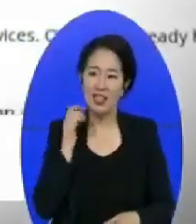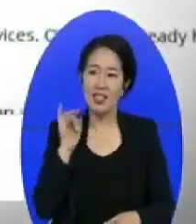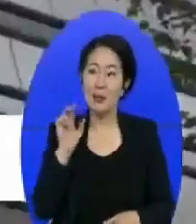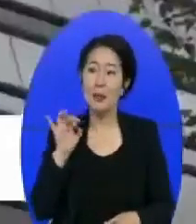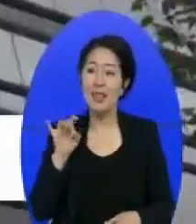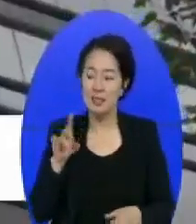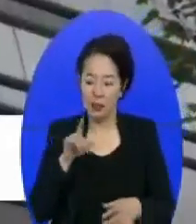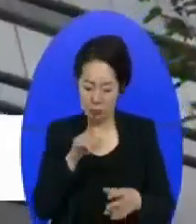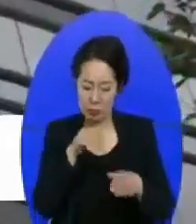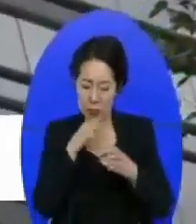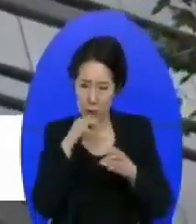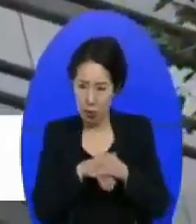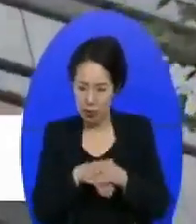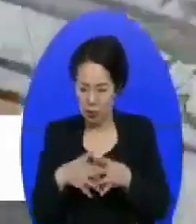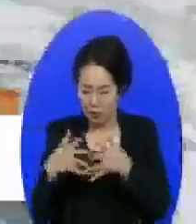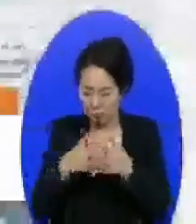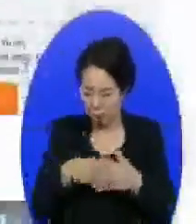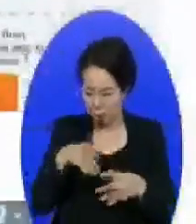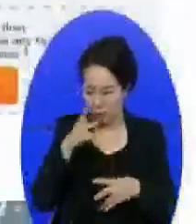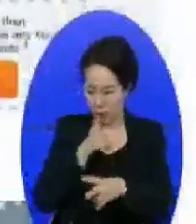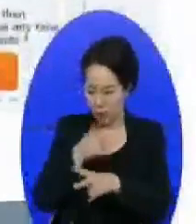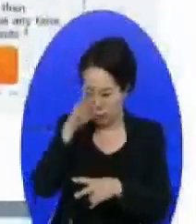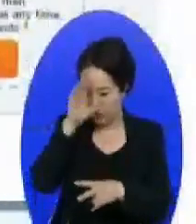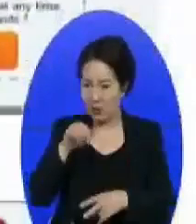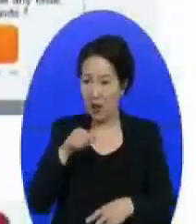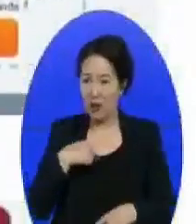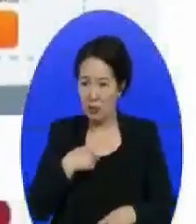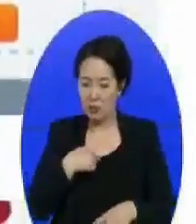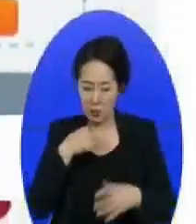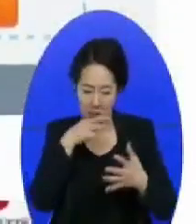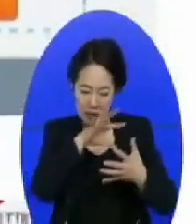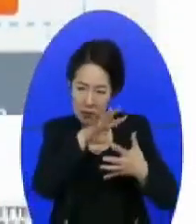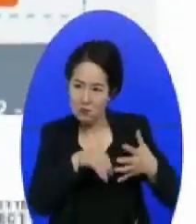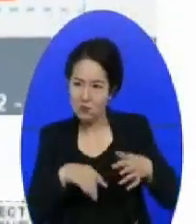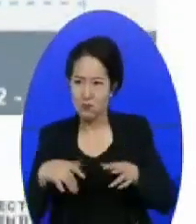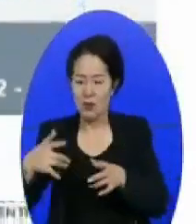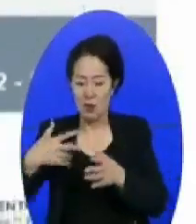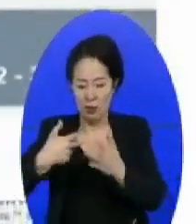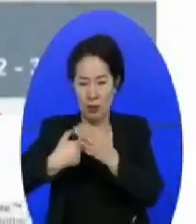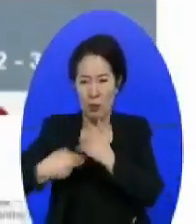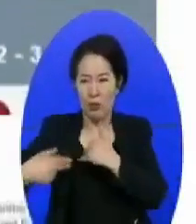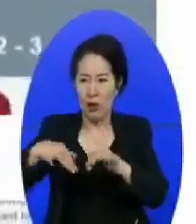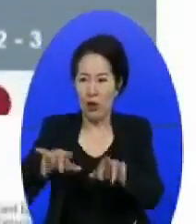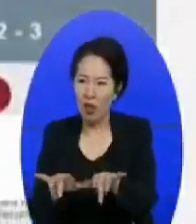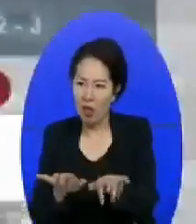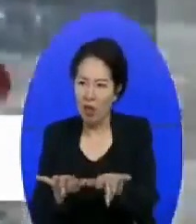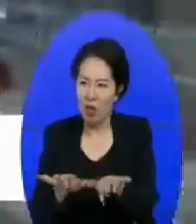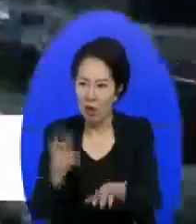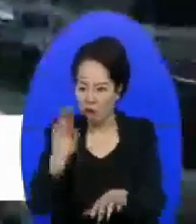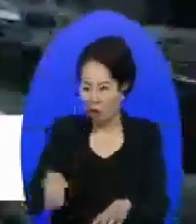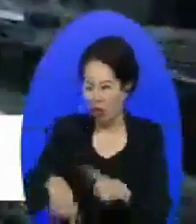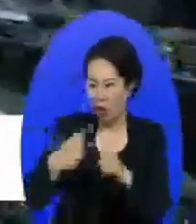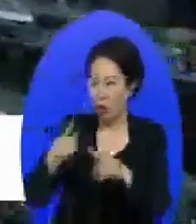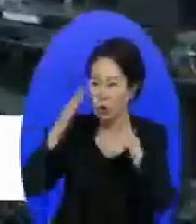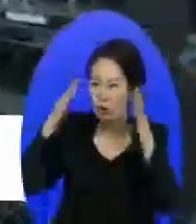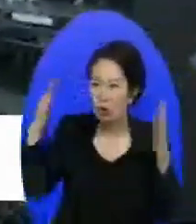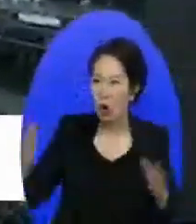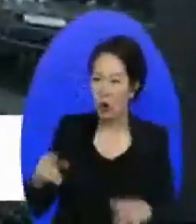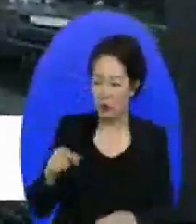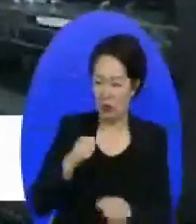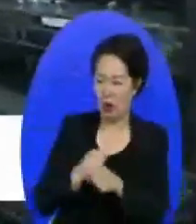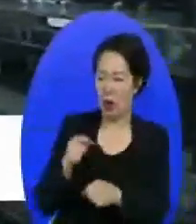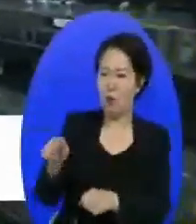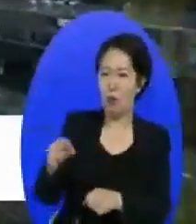Америкийн нэгдсэн улсын хууль зүйн сайд бөгөөд ерөнхий прокурор Уильям Бар энэхүү одоо хакер ажиллагааг түүхэнд байгаагүй хамгийн том хакер ажиллагаа байсан